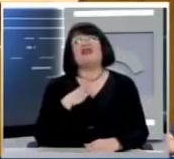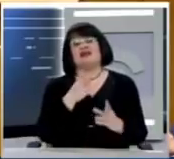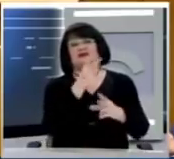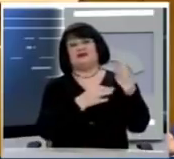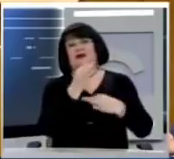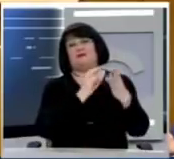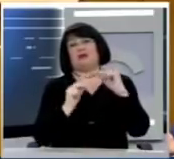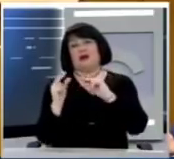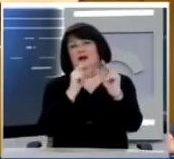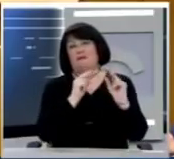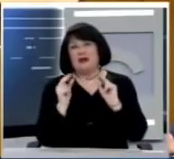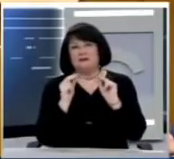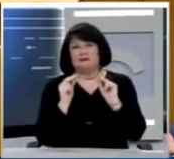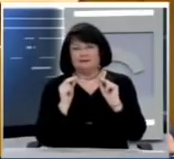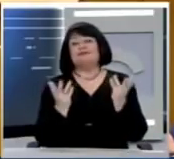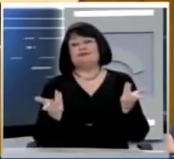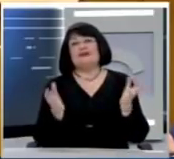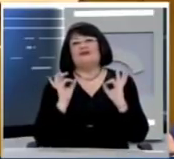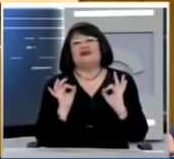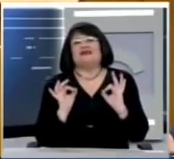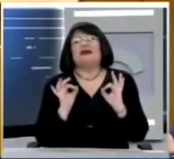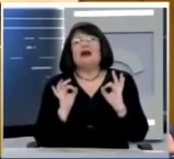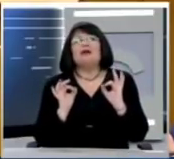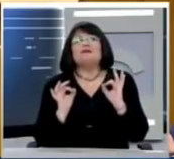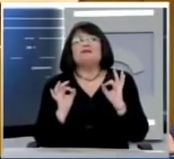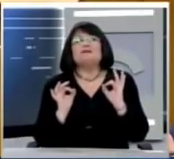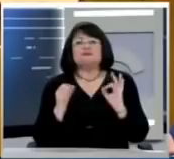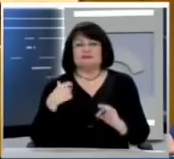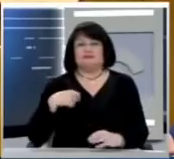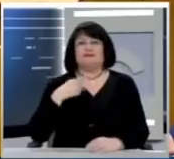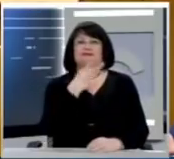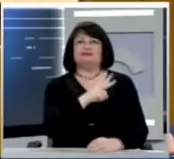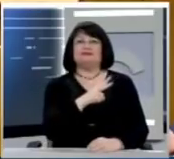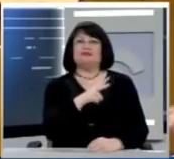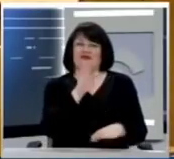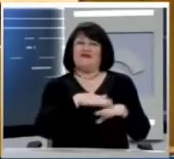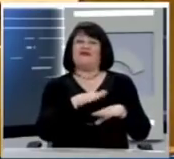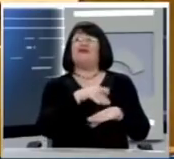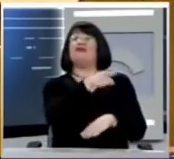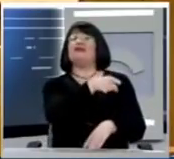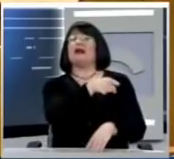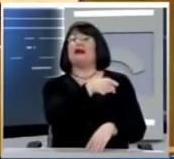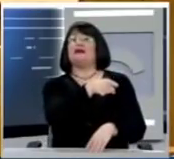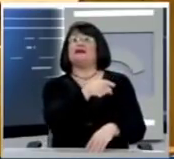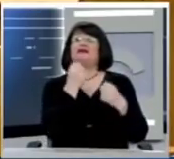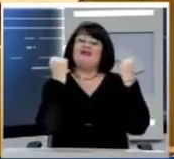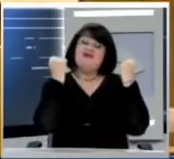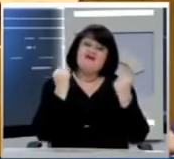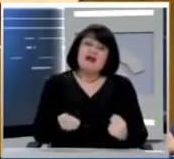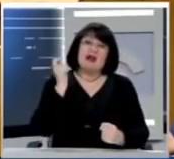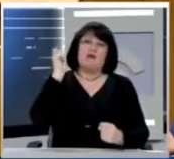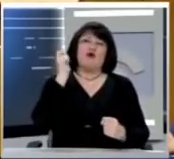βεβαίως. Προφανώς γιατί στελέχοι σας έχουν λερωμένη τη φωλιά τους και εσείς τις βαρύτατες πολιτικές ευθύνες.